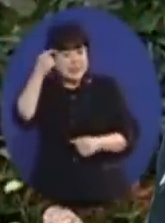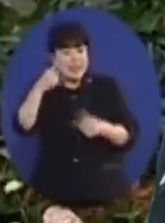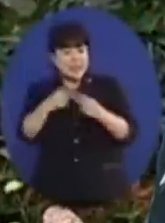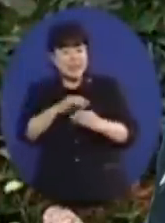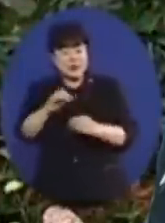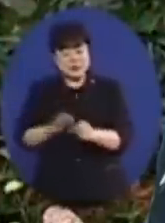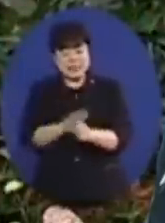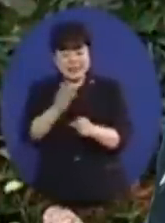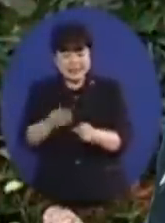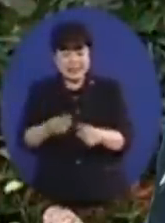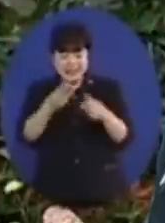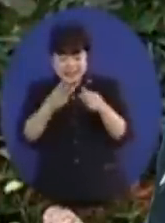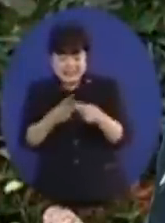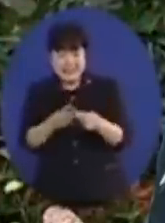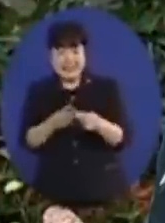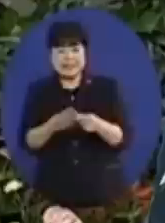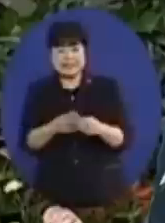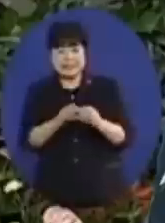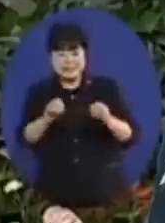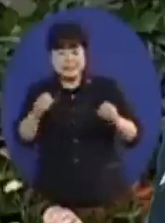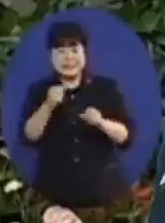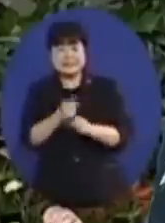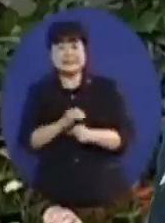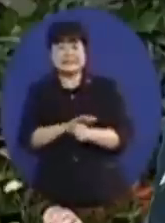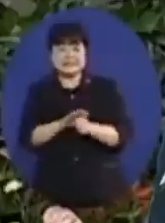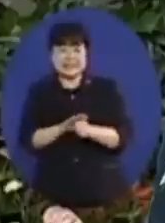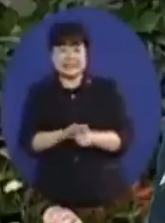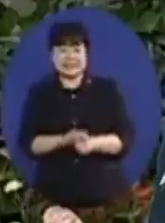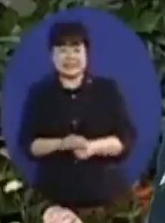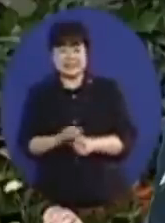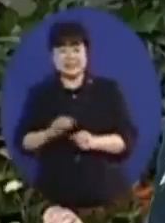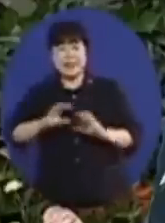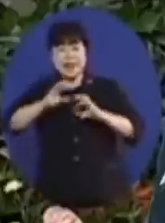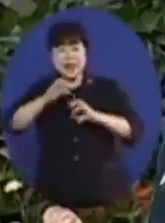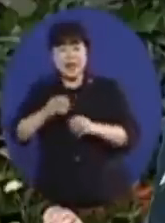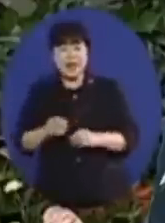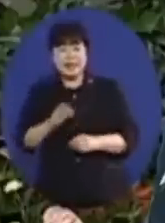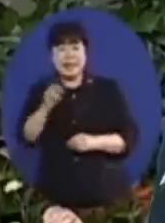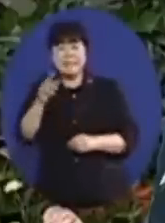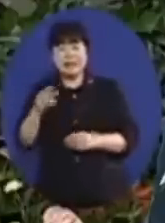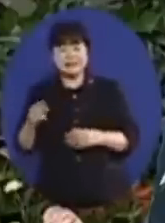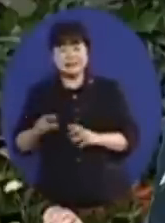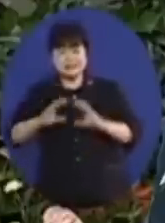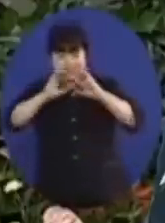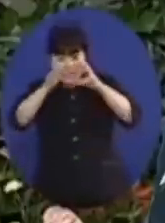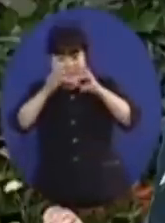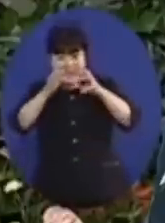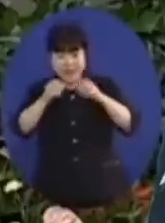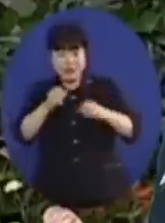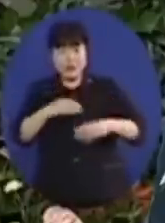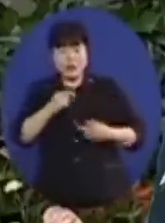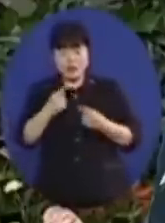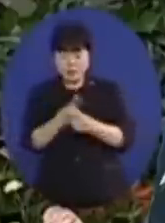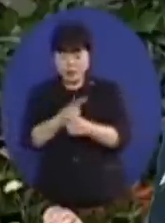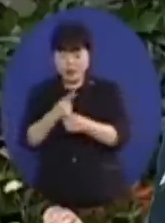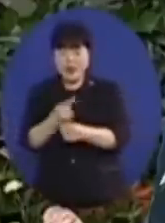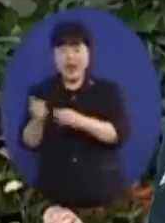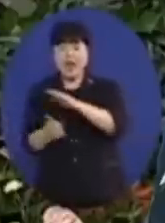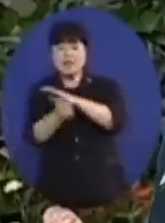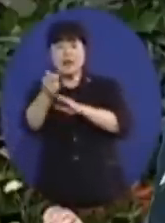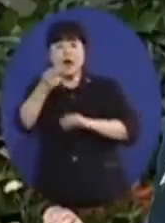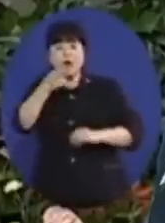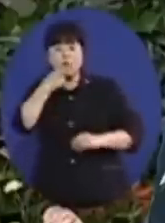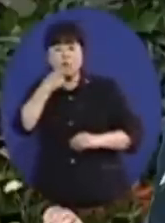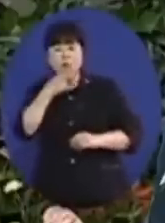둘째 이웃을 사랑하자 셋째 흙을 사랑하자 그 후 된 마크는 놀랍게 변화되어 희망도